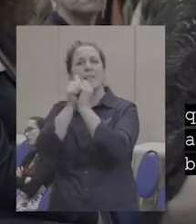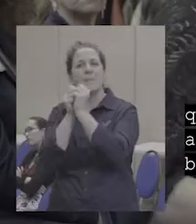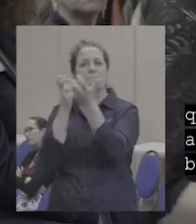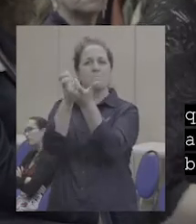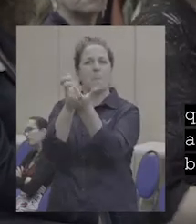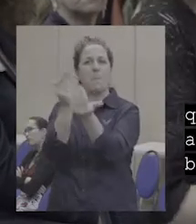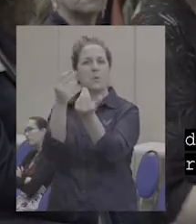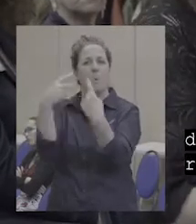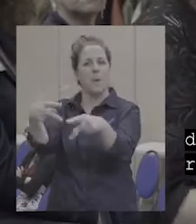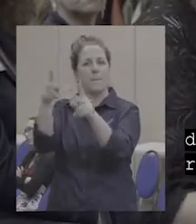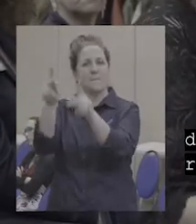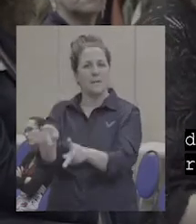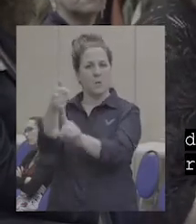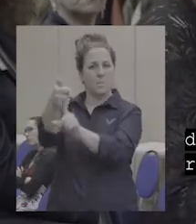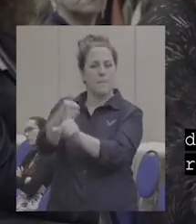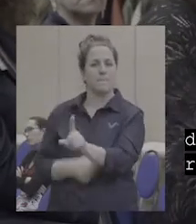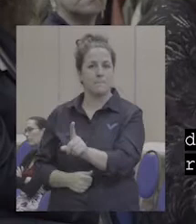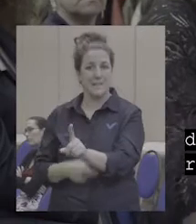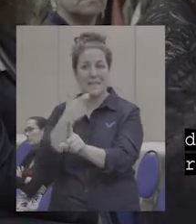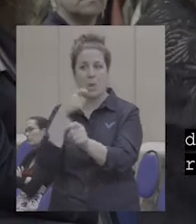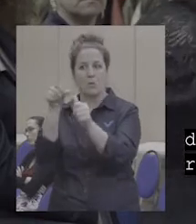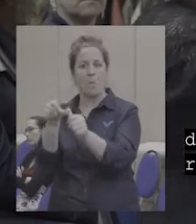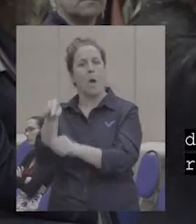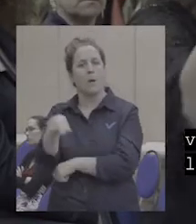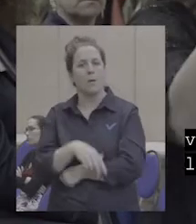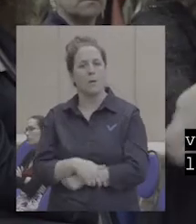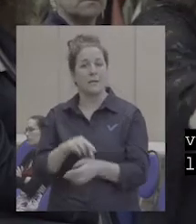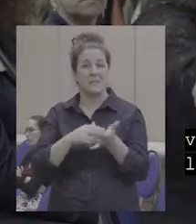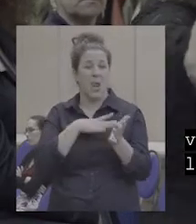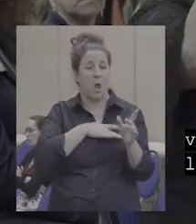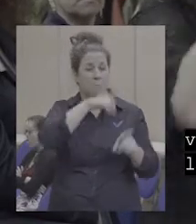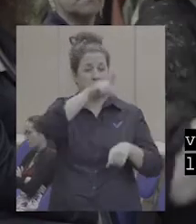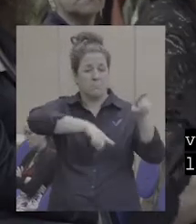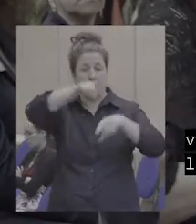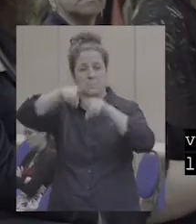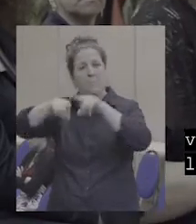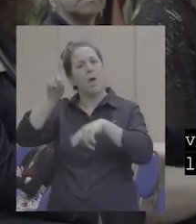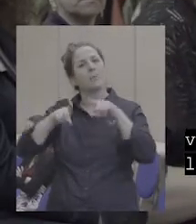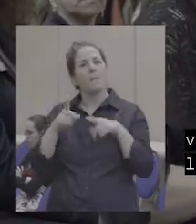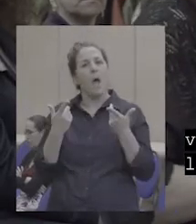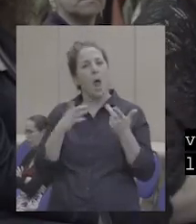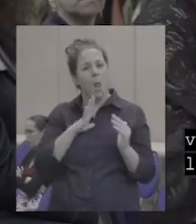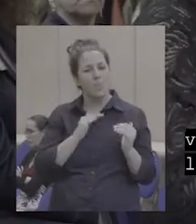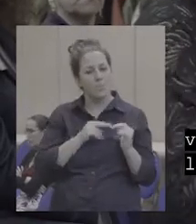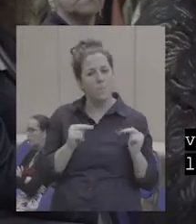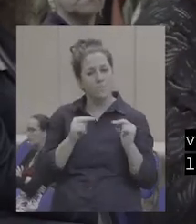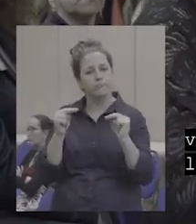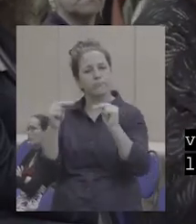spécifique aux besoins des personnes qui vont y résider. Donc, une variété de gradation dans l'approche.